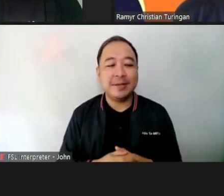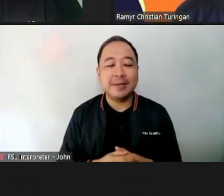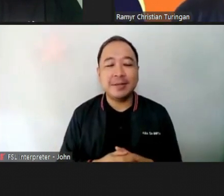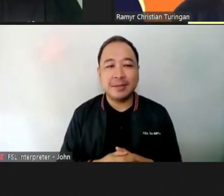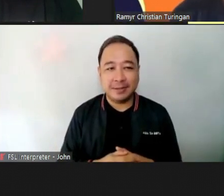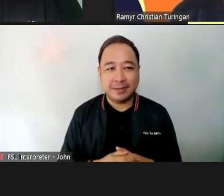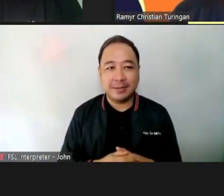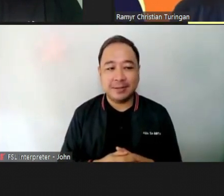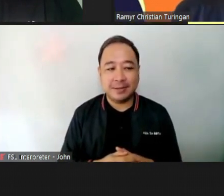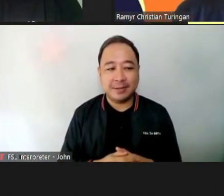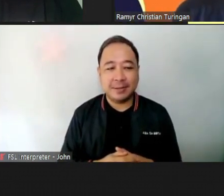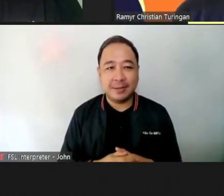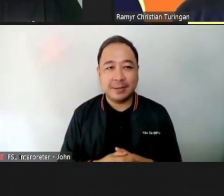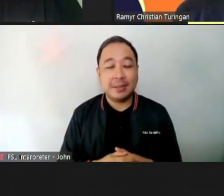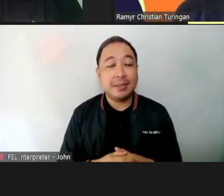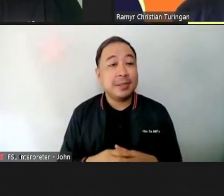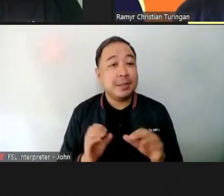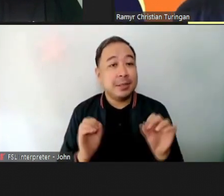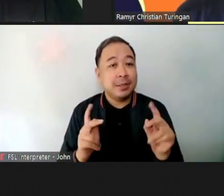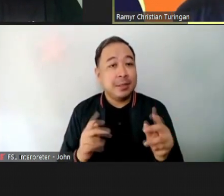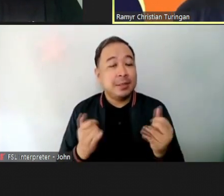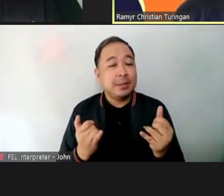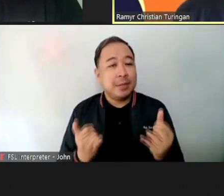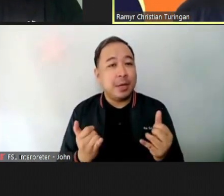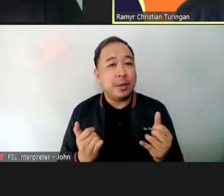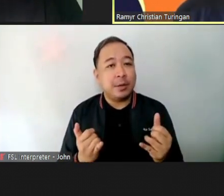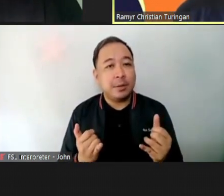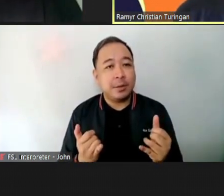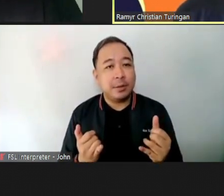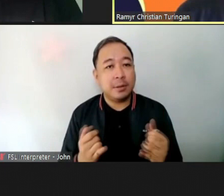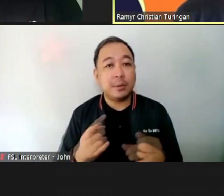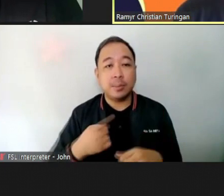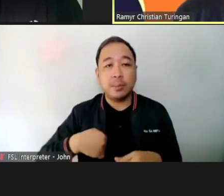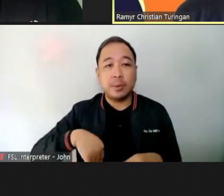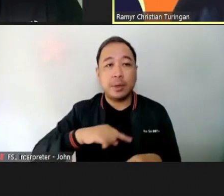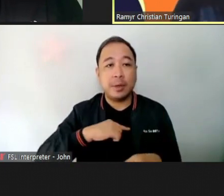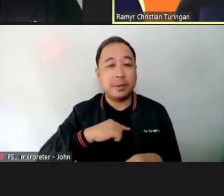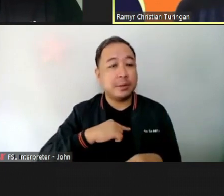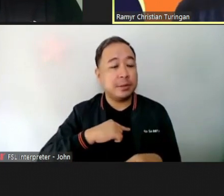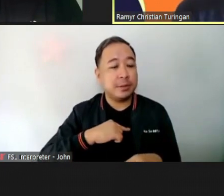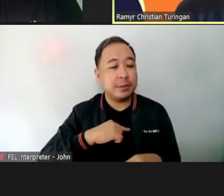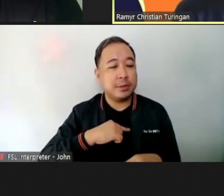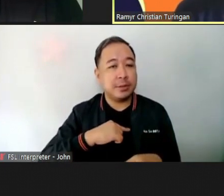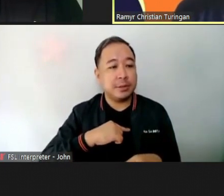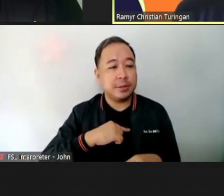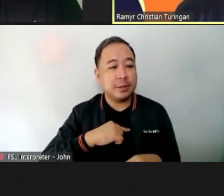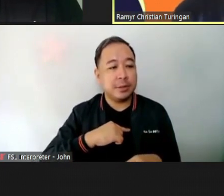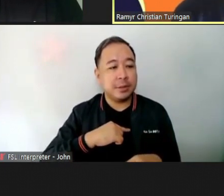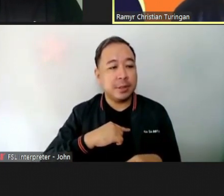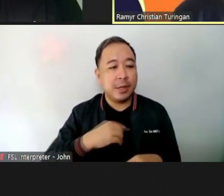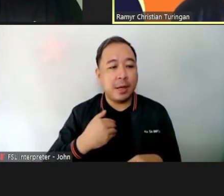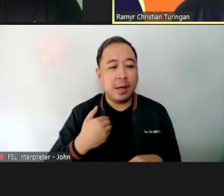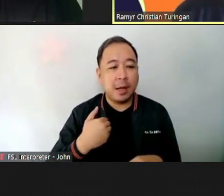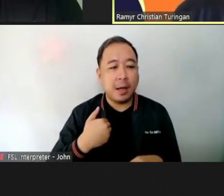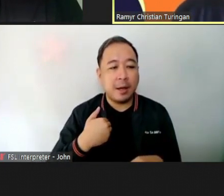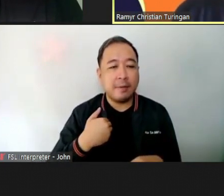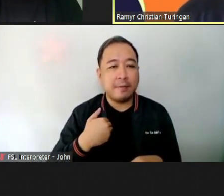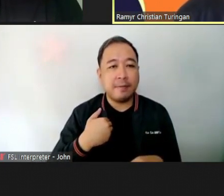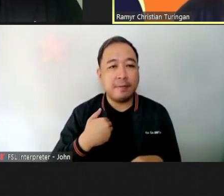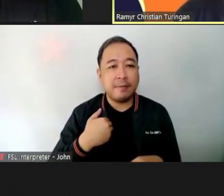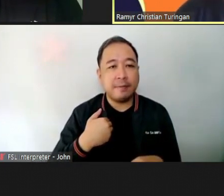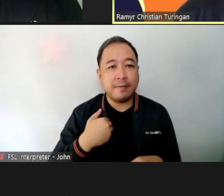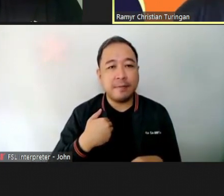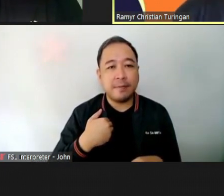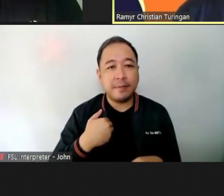Sige. Okay po. So I believe that we are all, my message would be, we will because